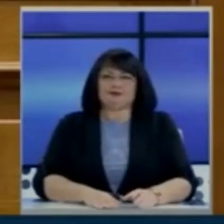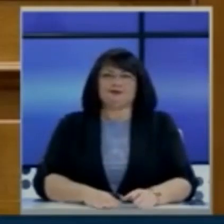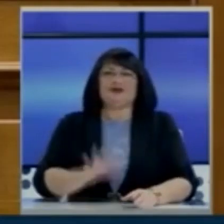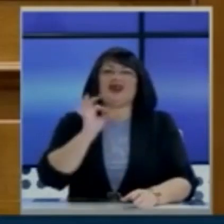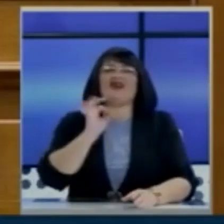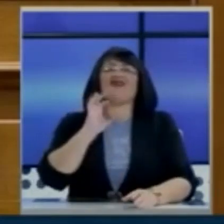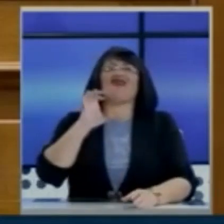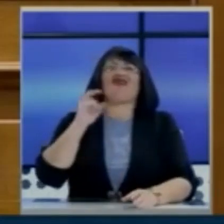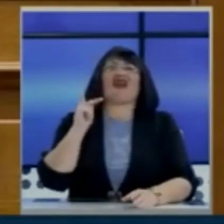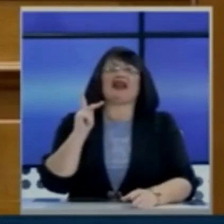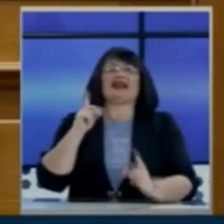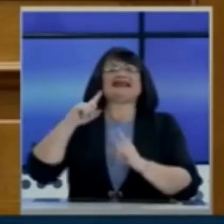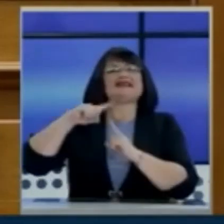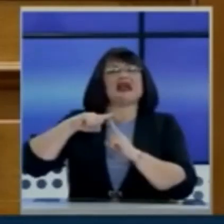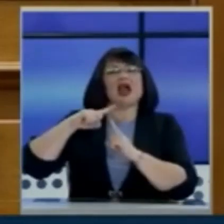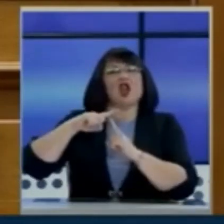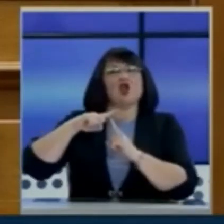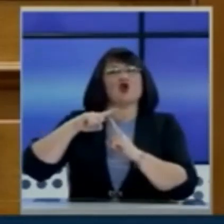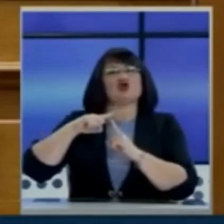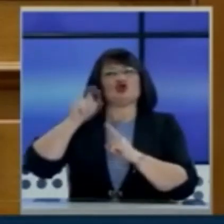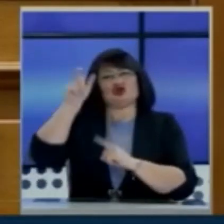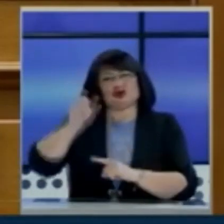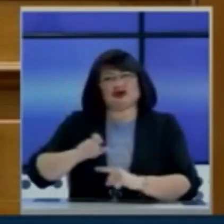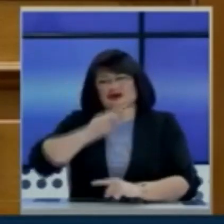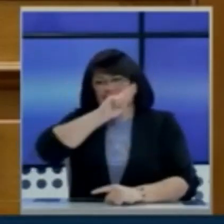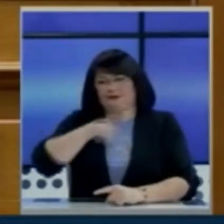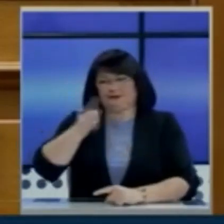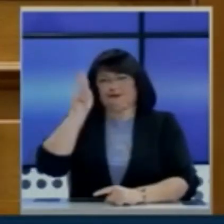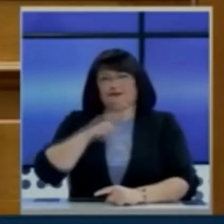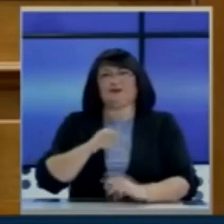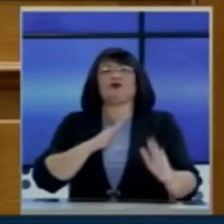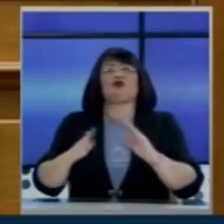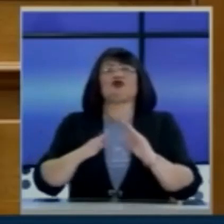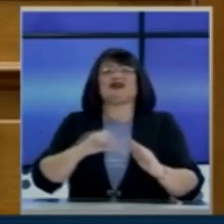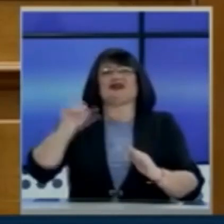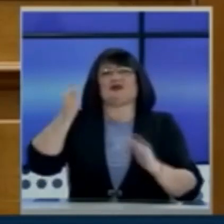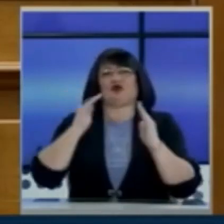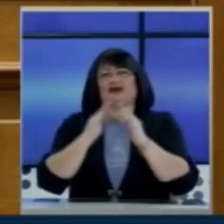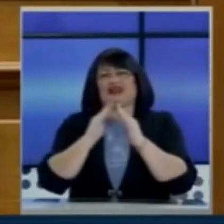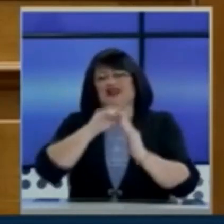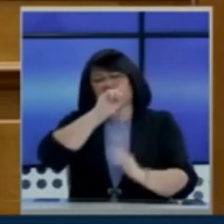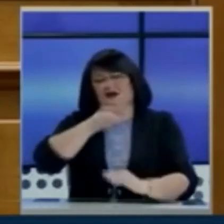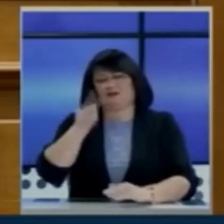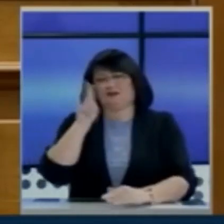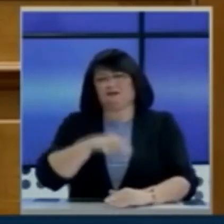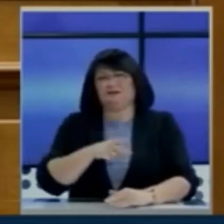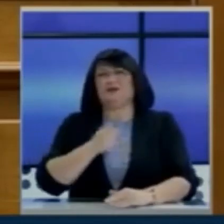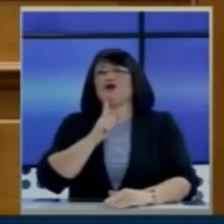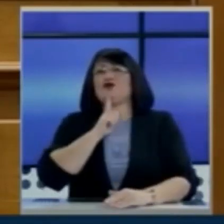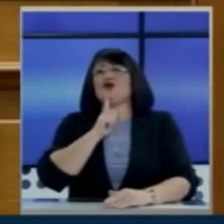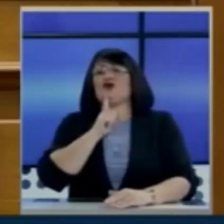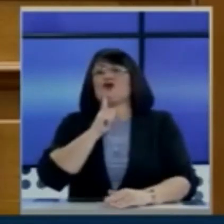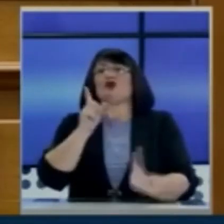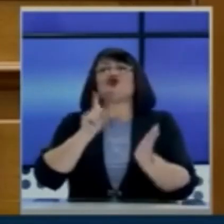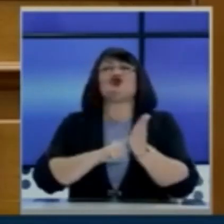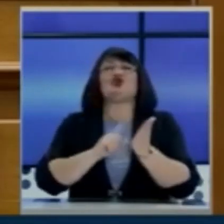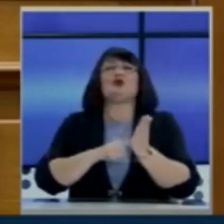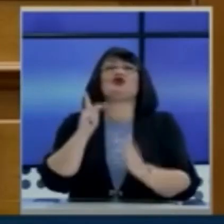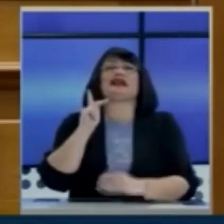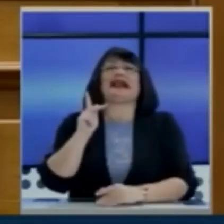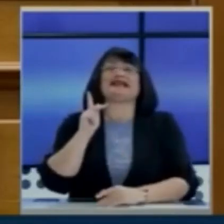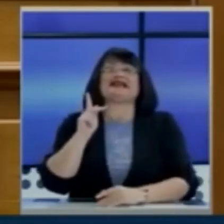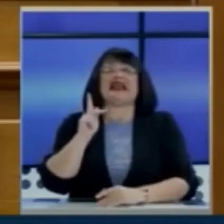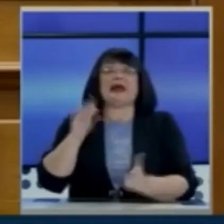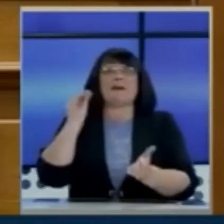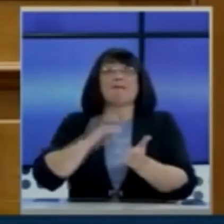του κύριου Τσακαλώτου ότι εσείς καταργήσατε το πλαίσιο προστασίας της πρώτης κατοικίας όπως προβλεπόταν από τον νόμο Κατσέλη. Το